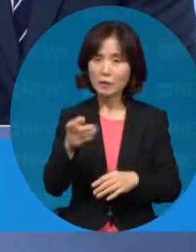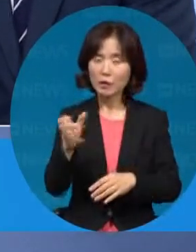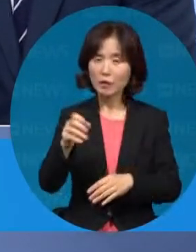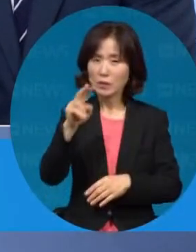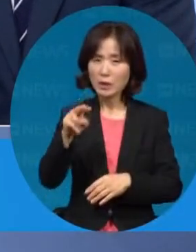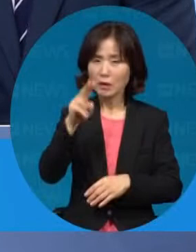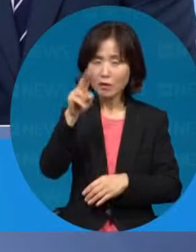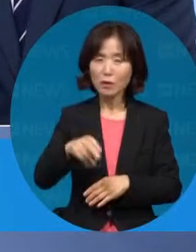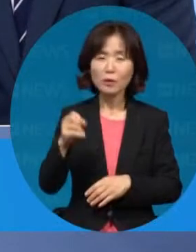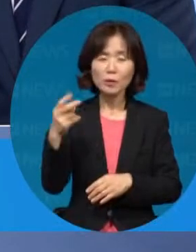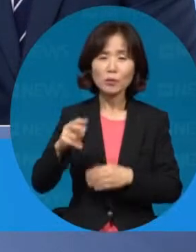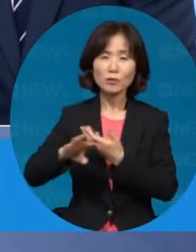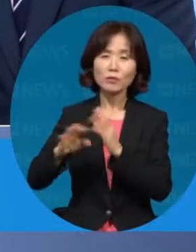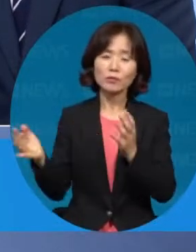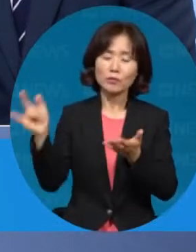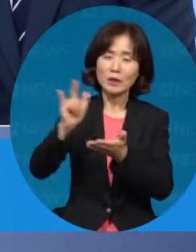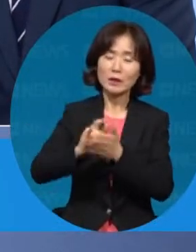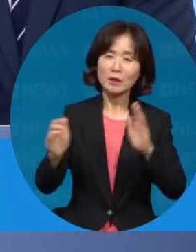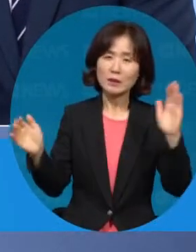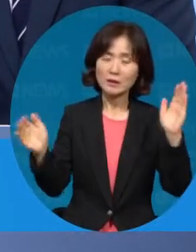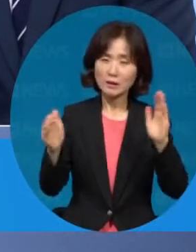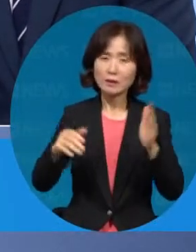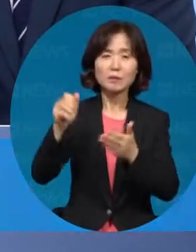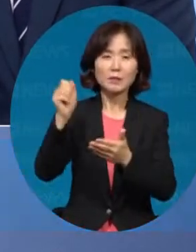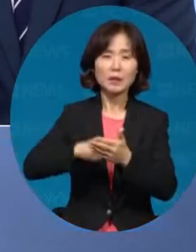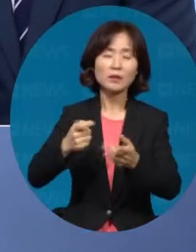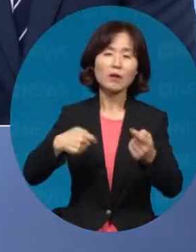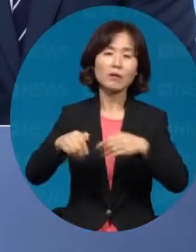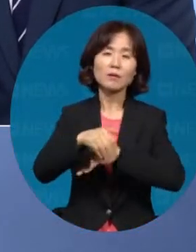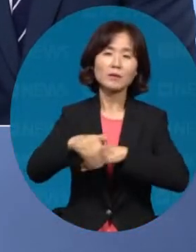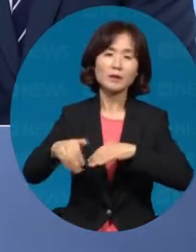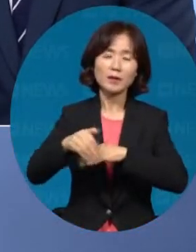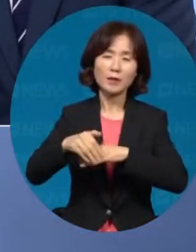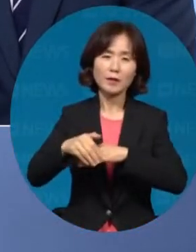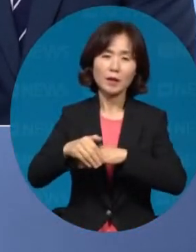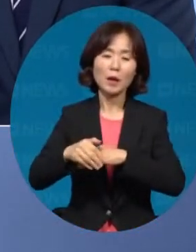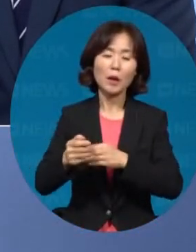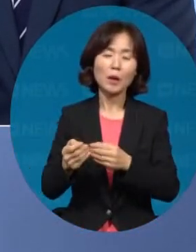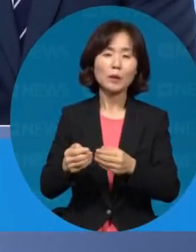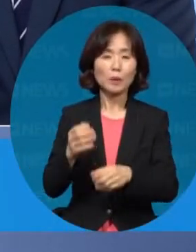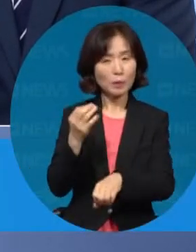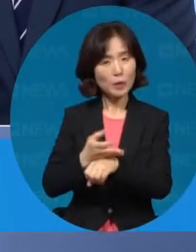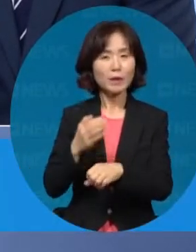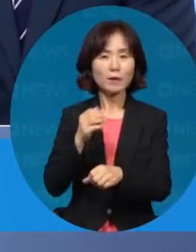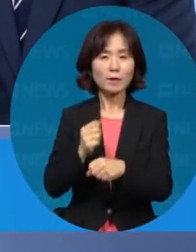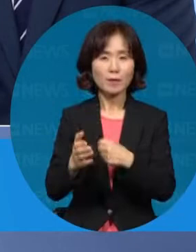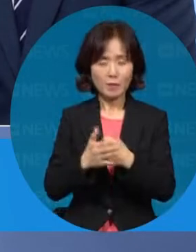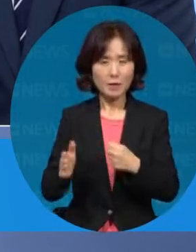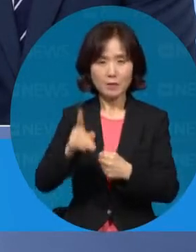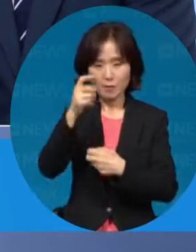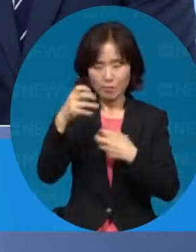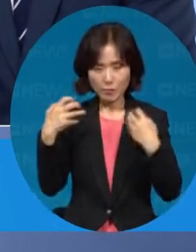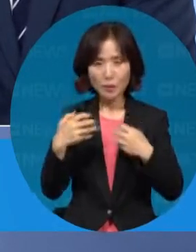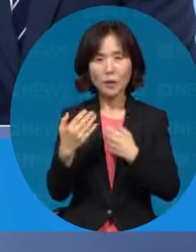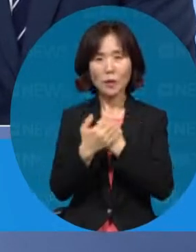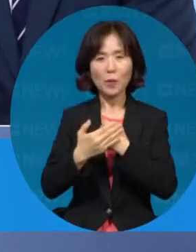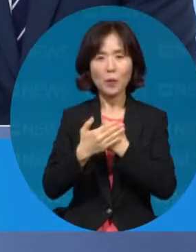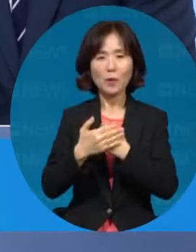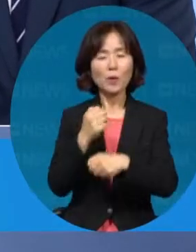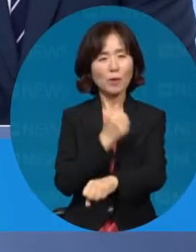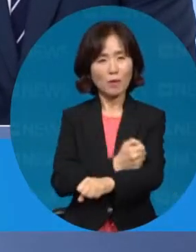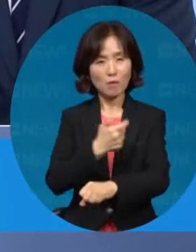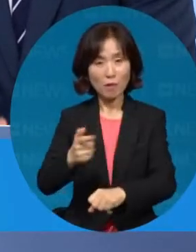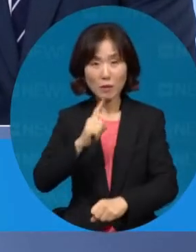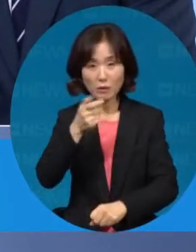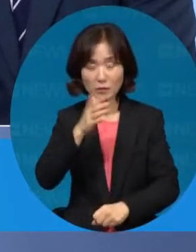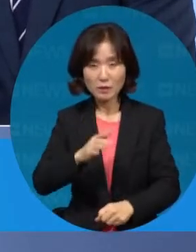조건을 완화한 정책을 이야기 한 건데요 하지만 대학들은 흑자를 본 건 대학이 긴축 재정을 펼친 결과 무리 라며 정부가 더